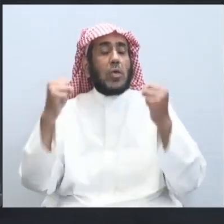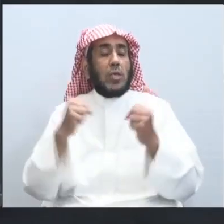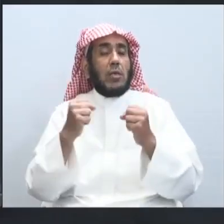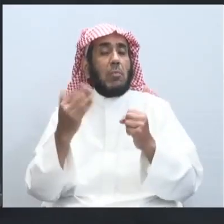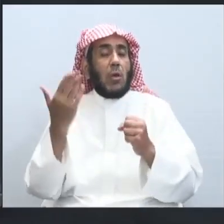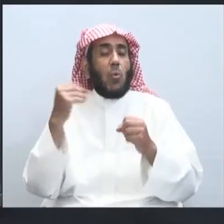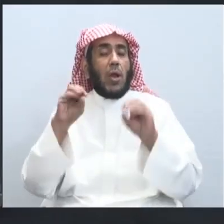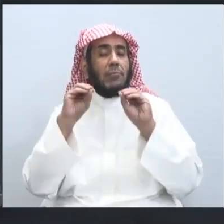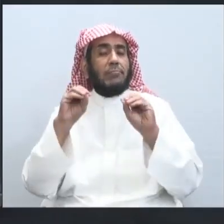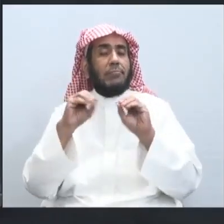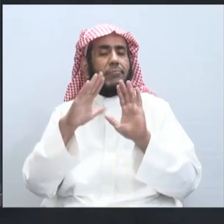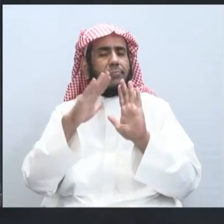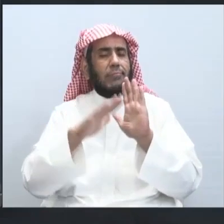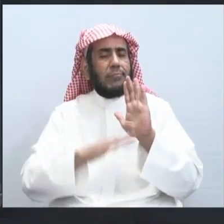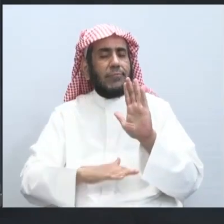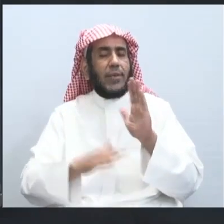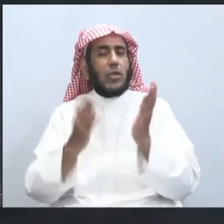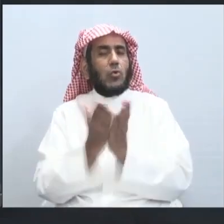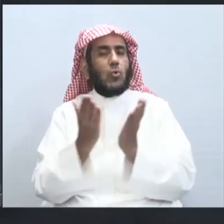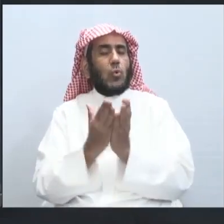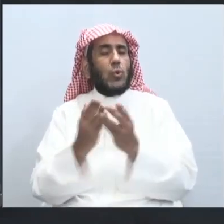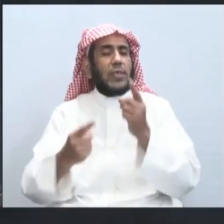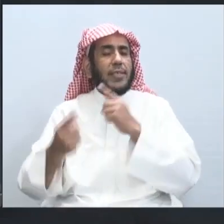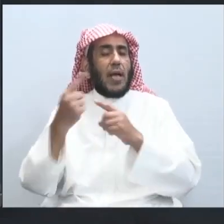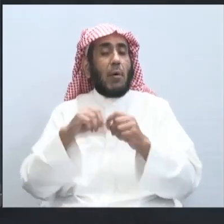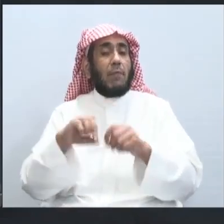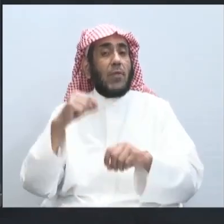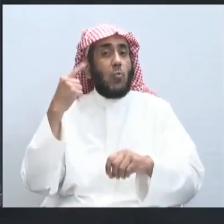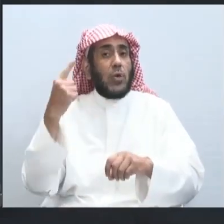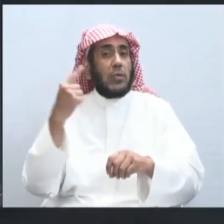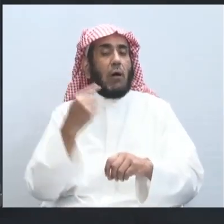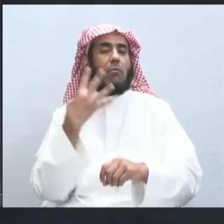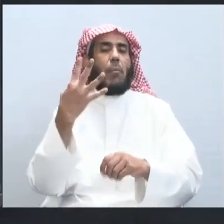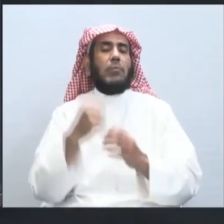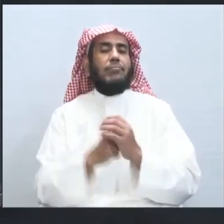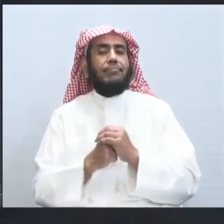تناولنا في هذه الدروس السابقه في الوحده الرابعه